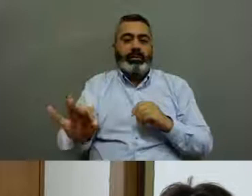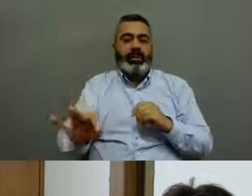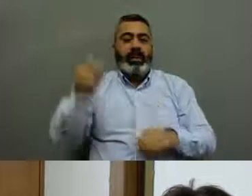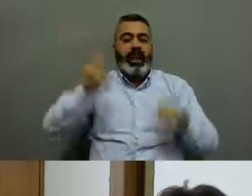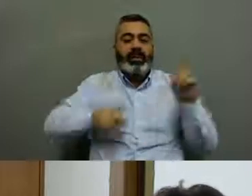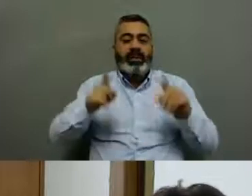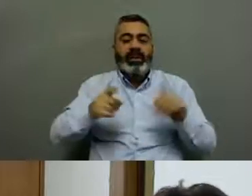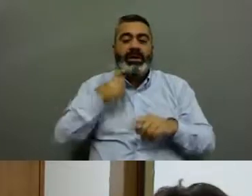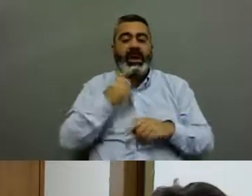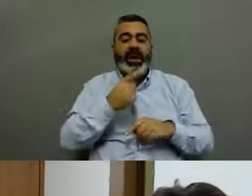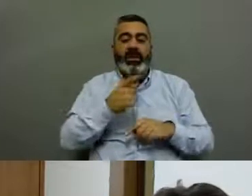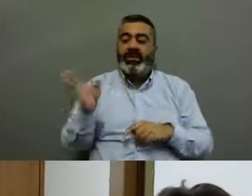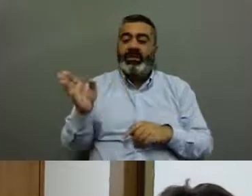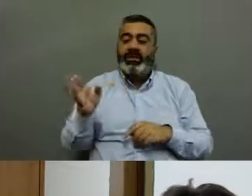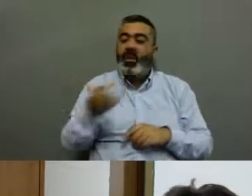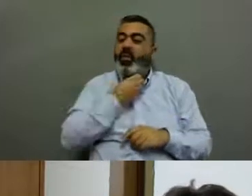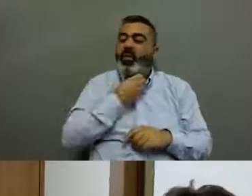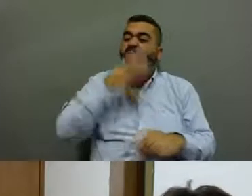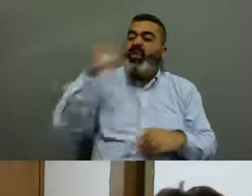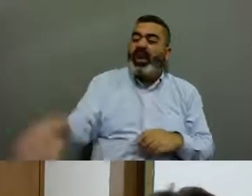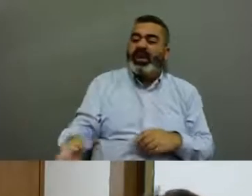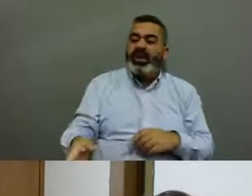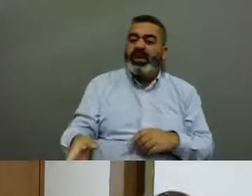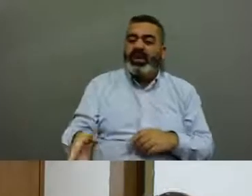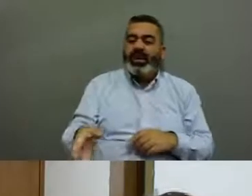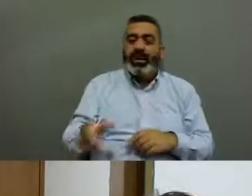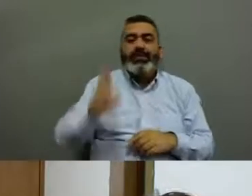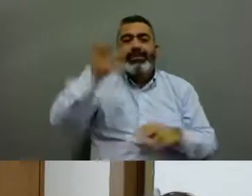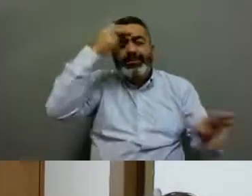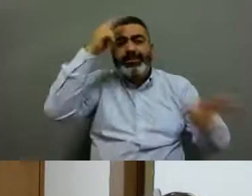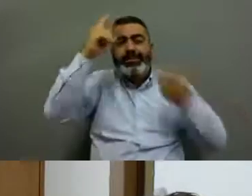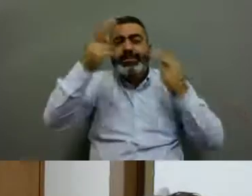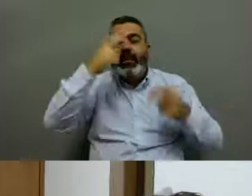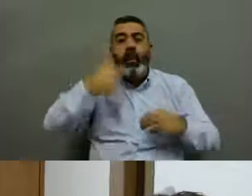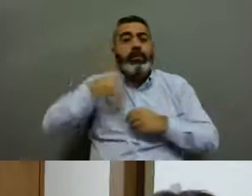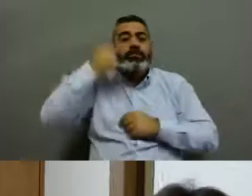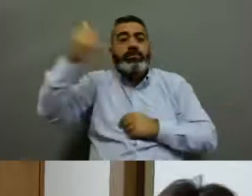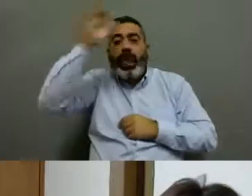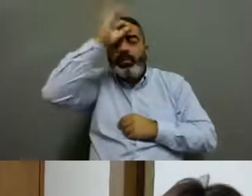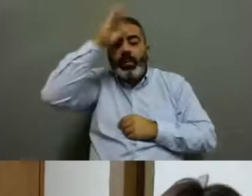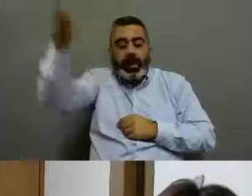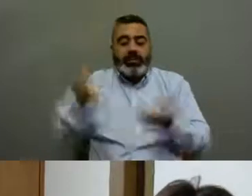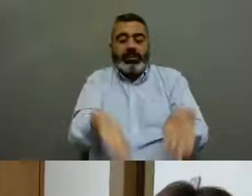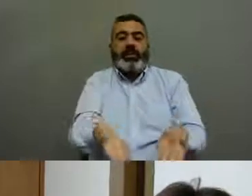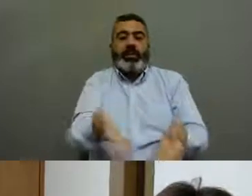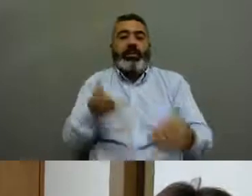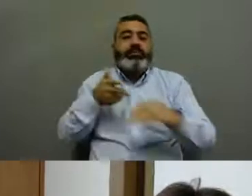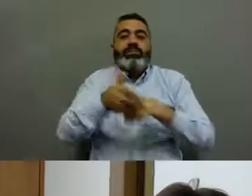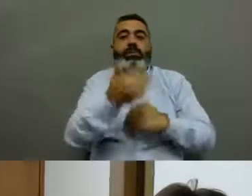λένε ρουφιάνους ή πολλά άλλα σχόλια όταν καλούμε την τροχέα γιατί μας έχουν κλείσει τη